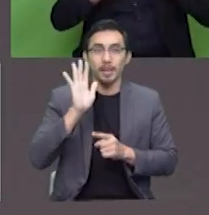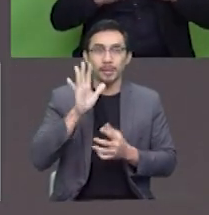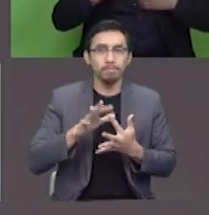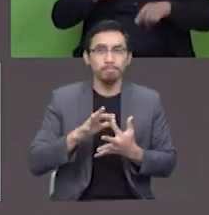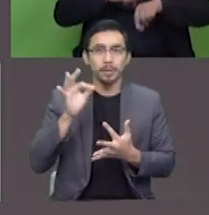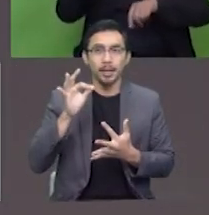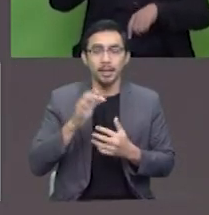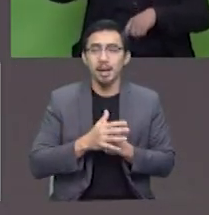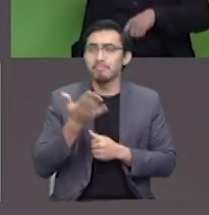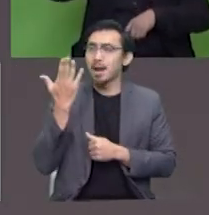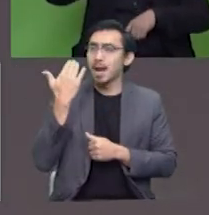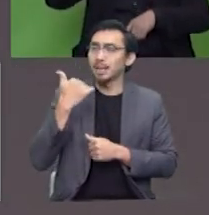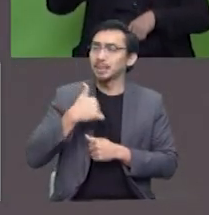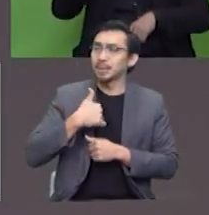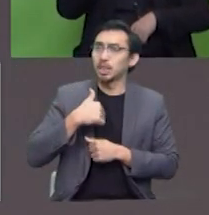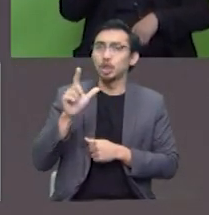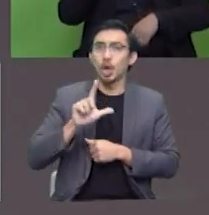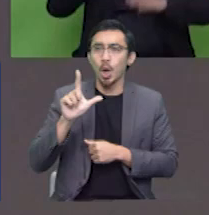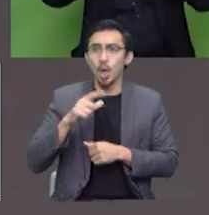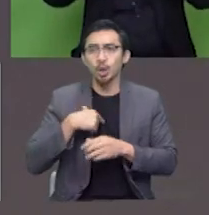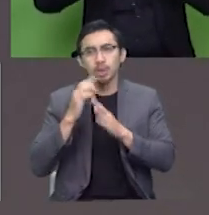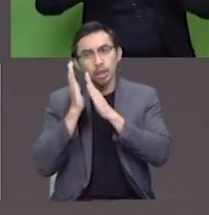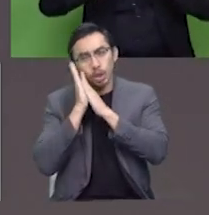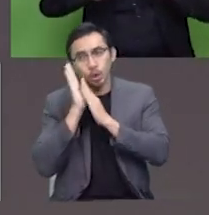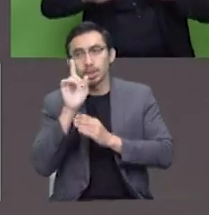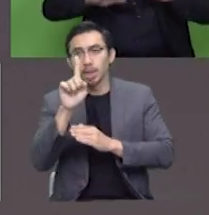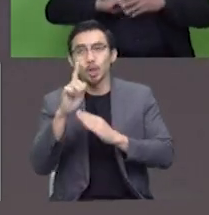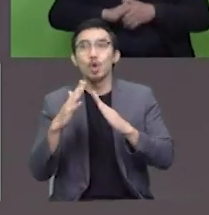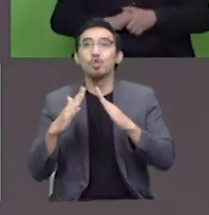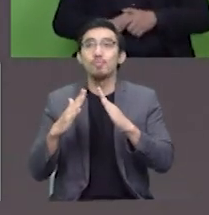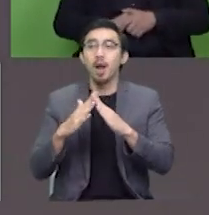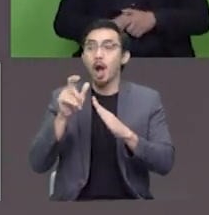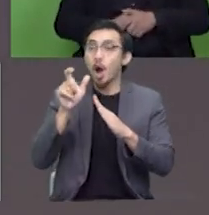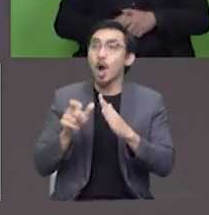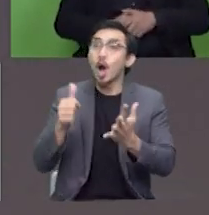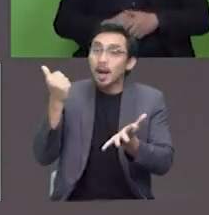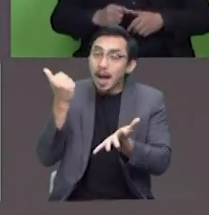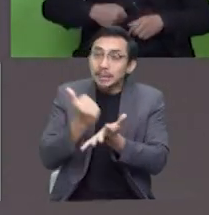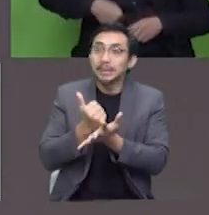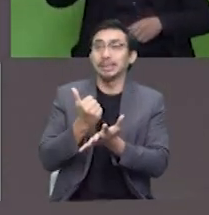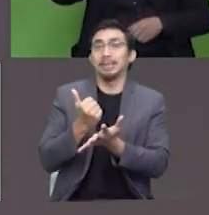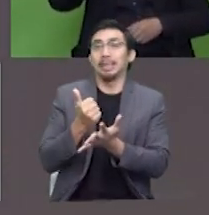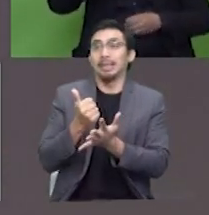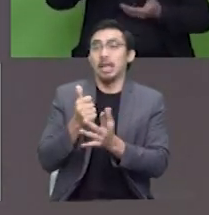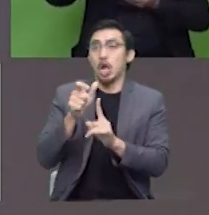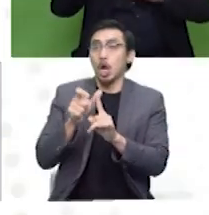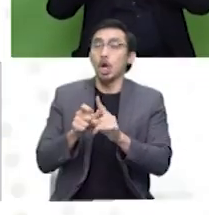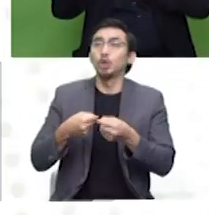Solo, saya menginap di satu rumah penduduk warga penjual bubur